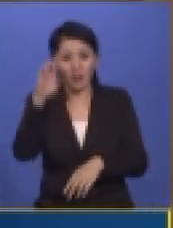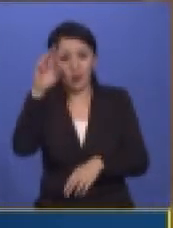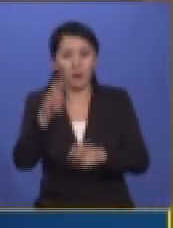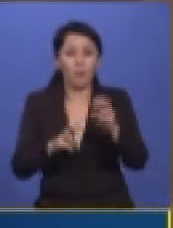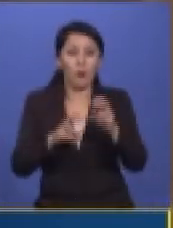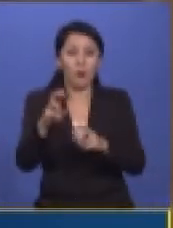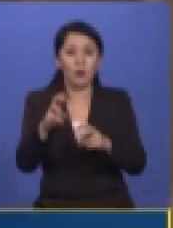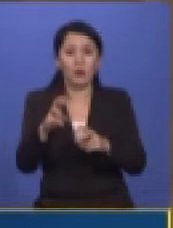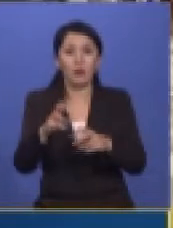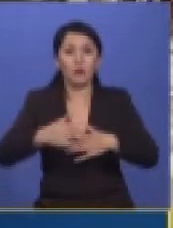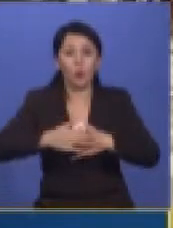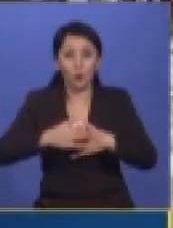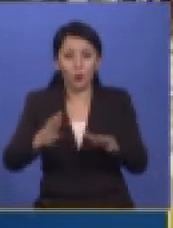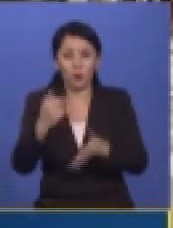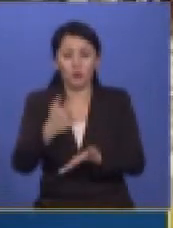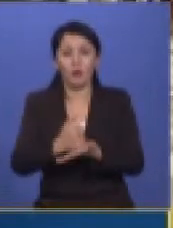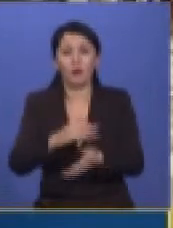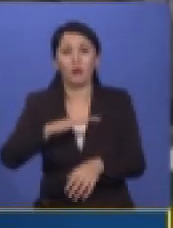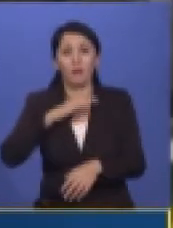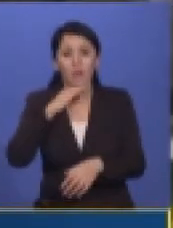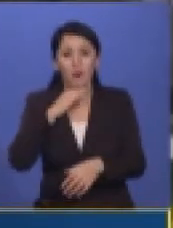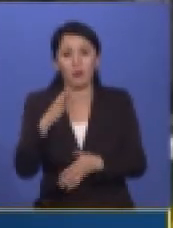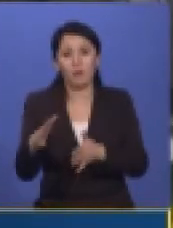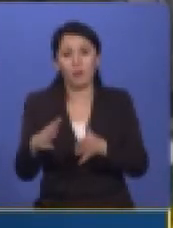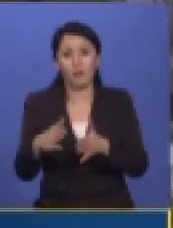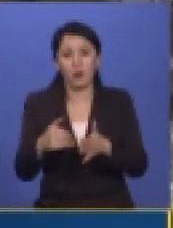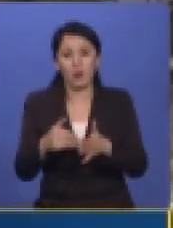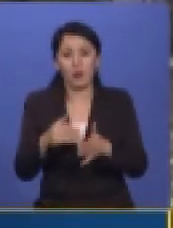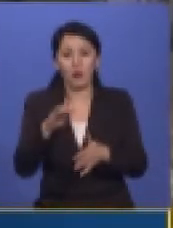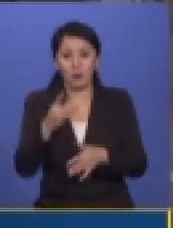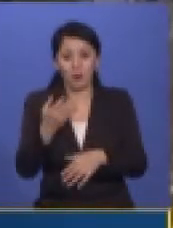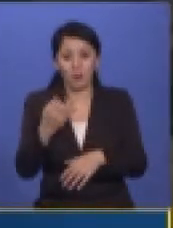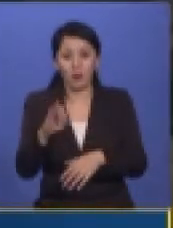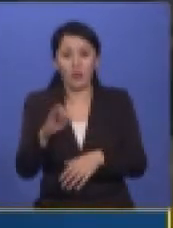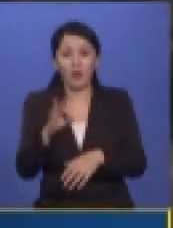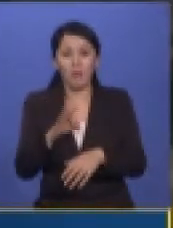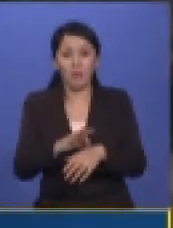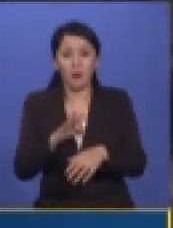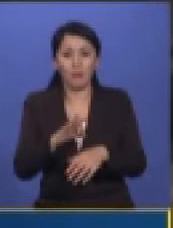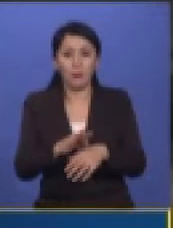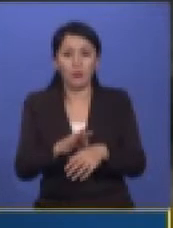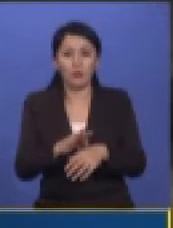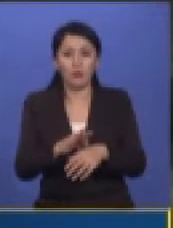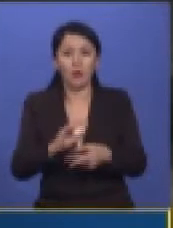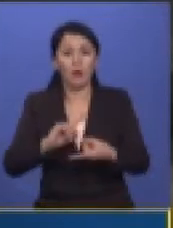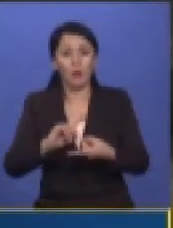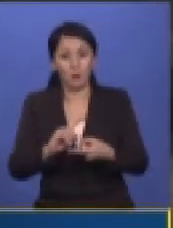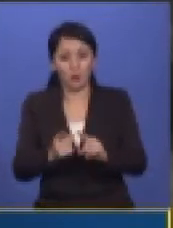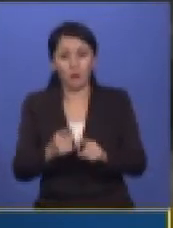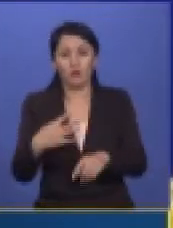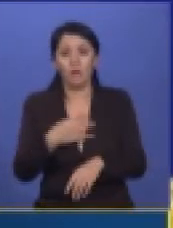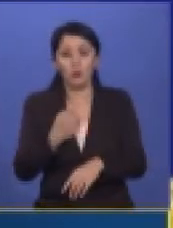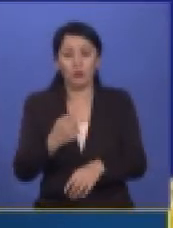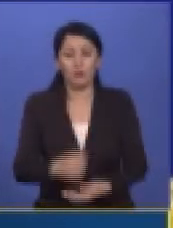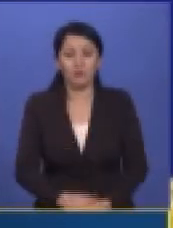өнеркәсіптік кооперацияны кеңейтуге баса мән беруге шақырды. Қасым Жомарт Тоқаев пандемияның салдарын еңсерудің маңыздылығына